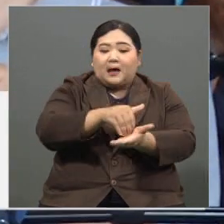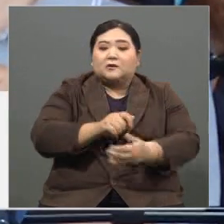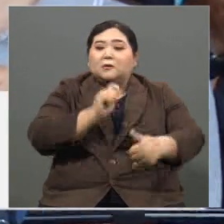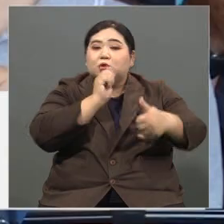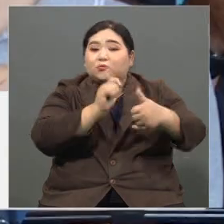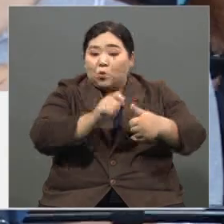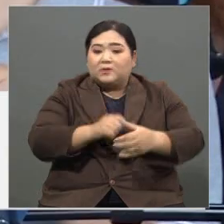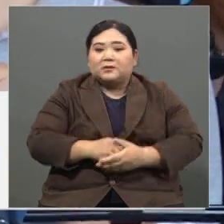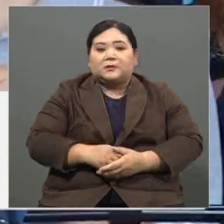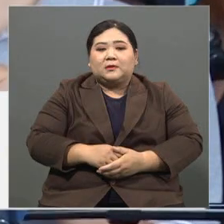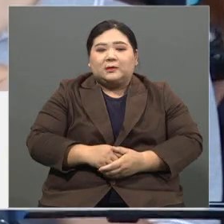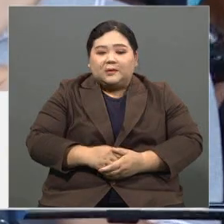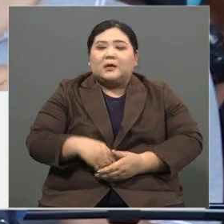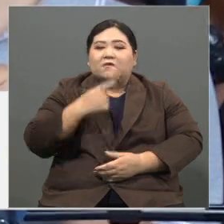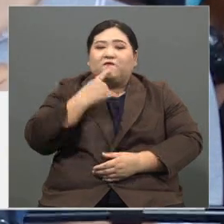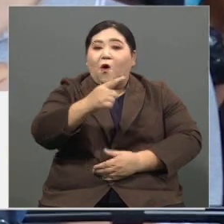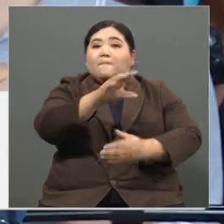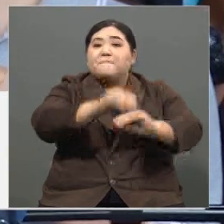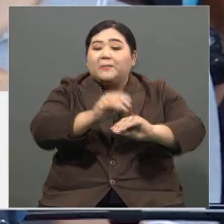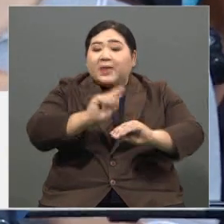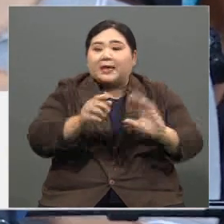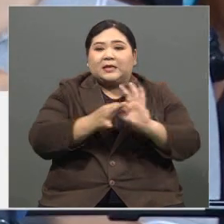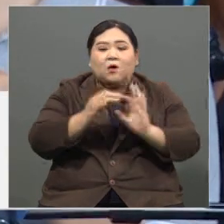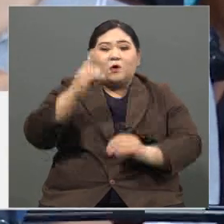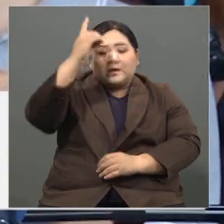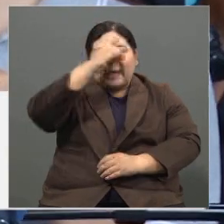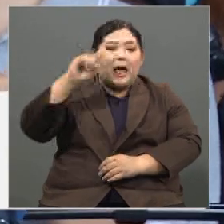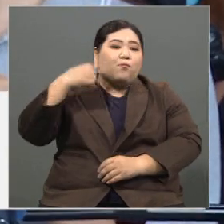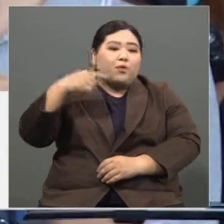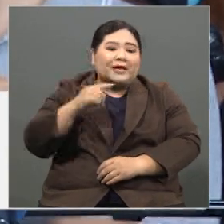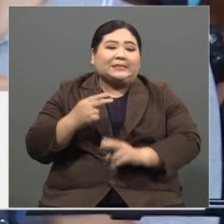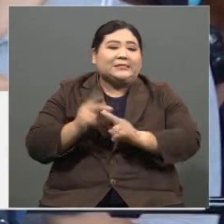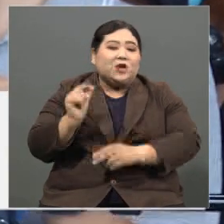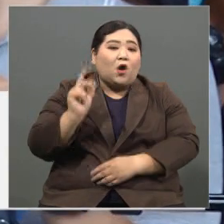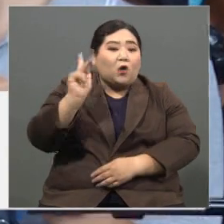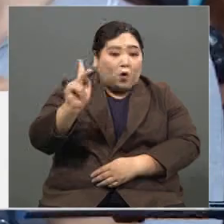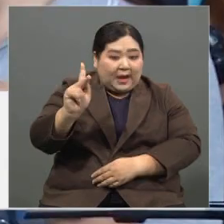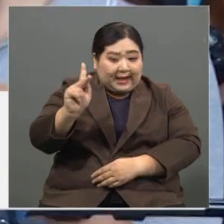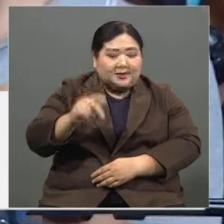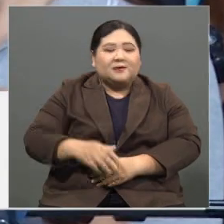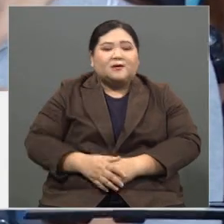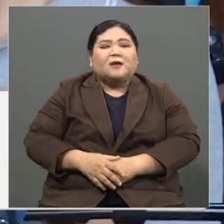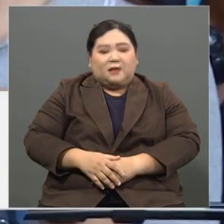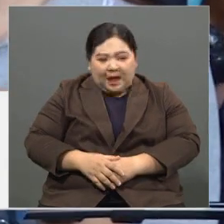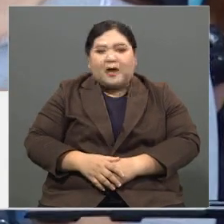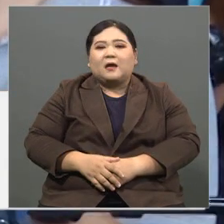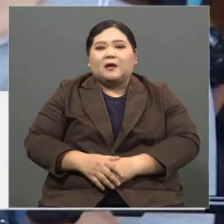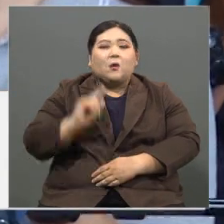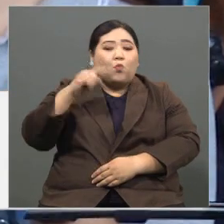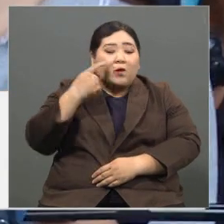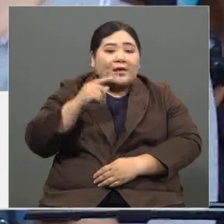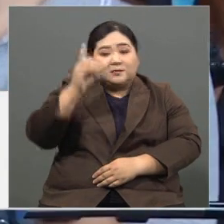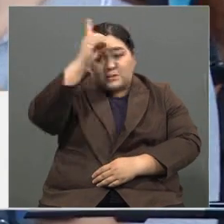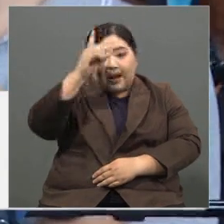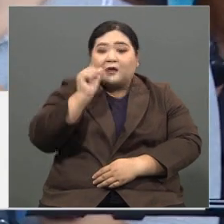กรณีนักร้องสาวกไก่ที่บอกว่าทางบอสพอเนี่ยไฟเขียวทนายเลยว่าให้มาแจ้งความเอาเรื่องกับคนนี้บอกว่านักร้องสาวก